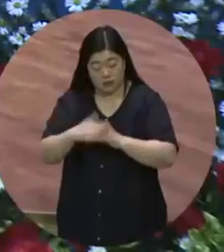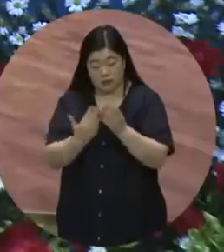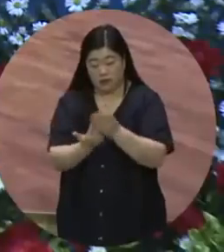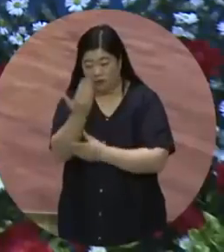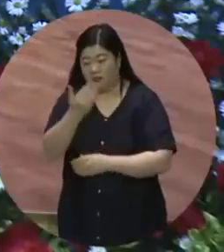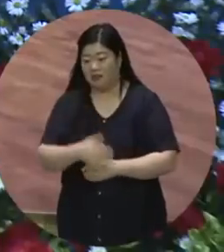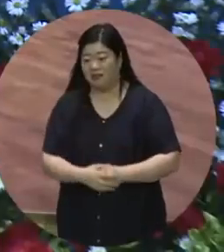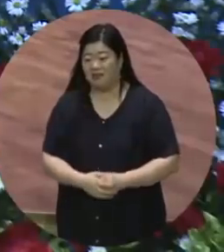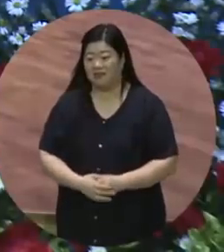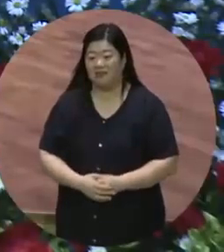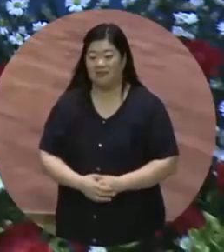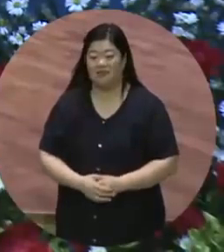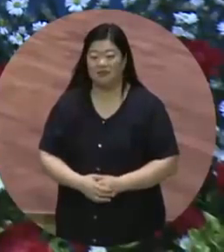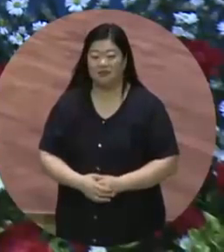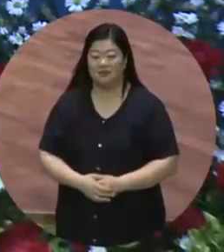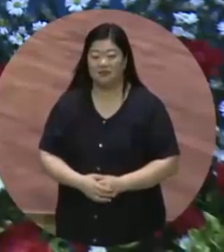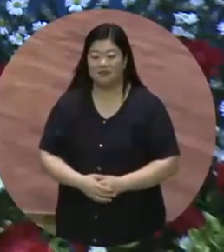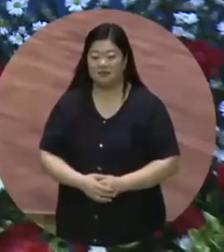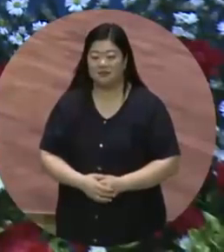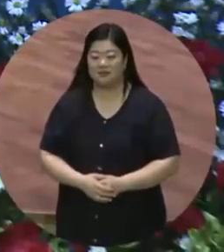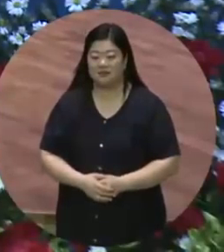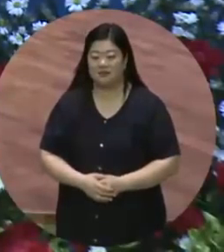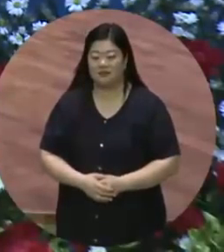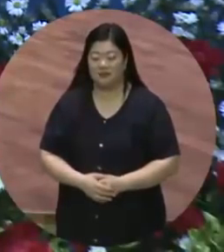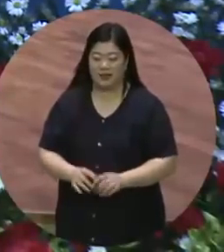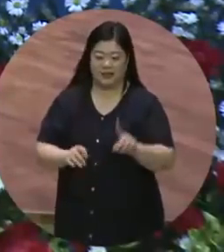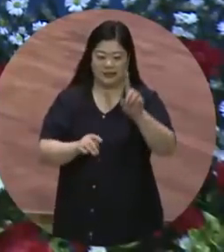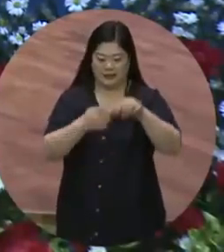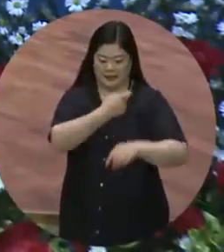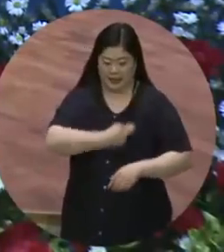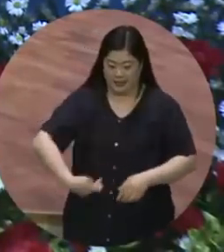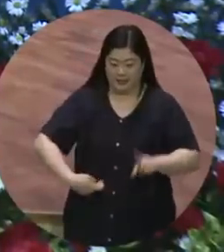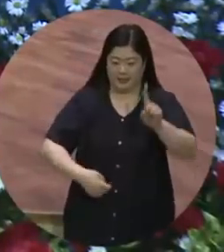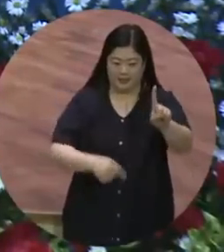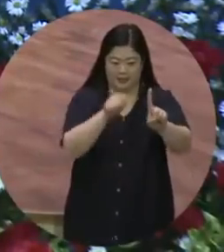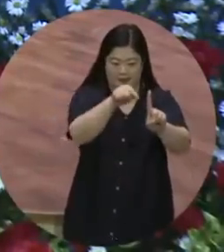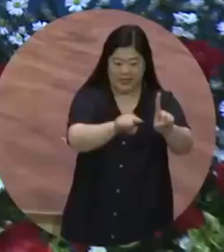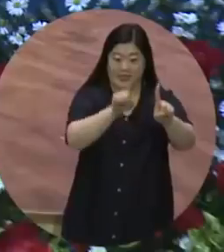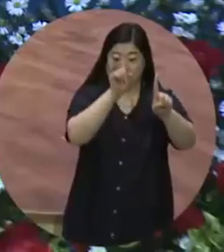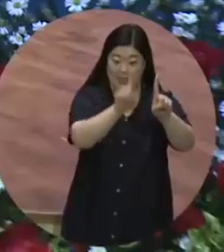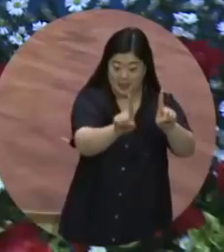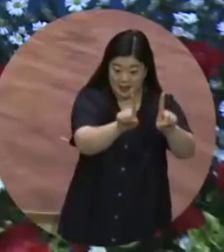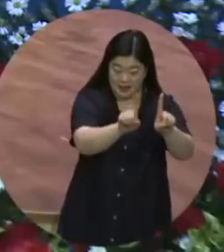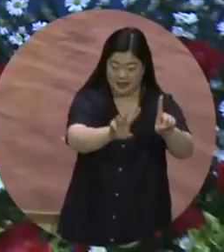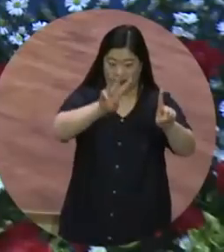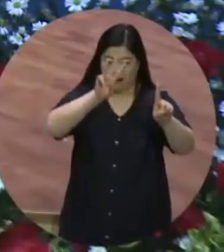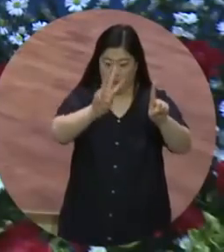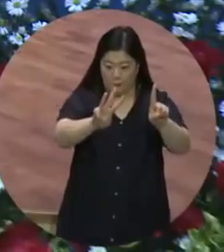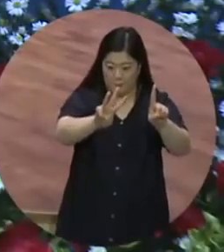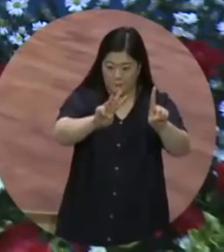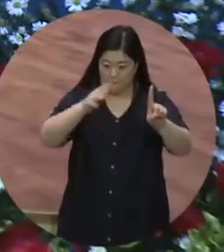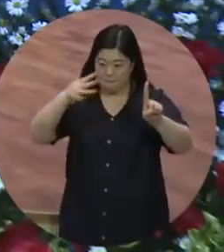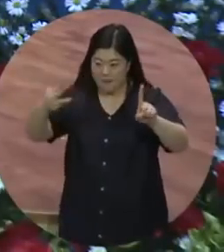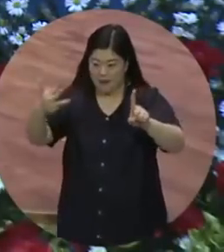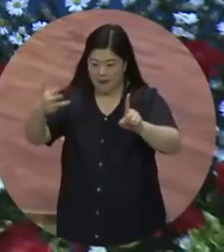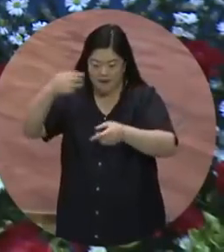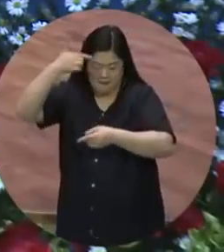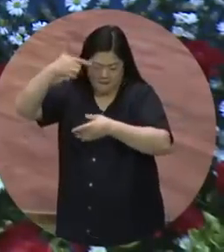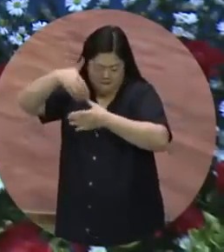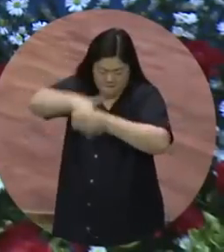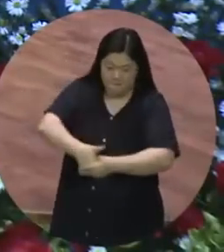우리는 후손들에게 1장 1절, 3절, 8절을 아예 막 확실하게 전달해야 돼.